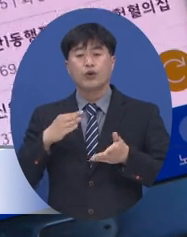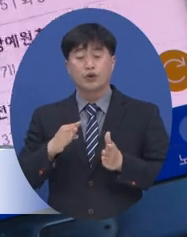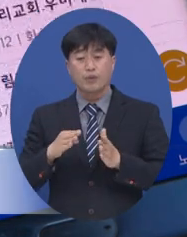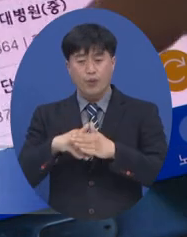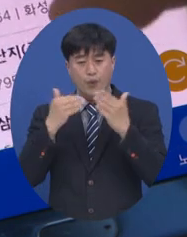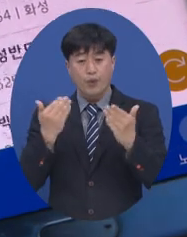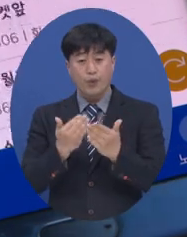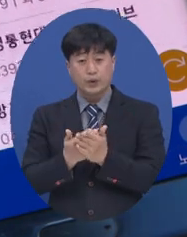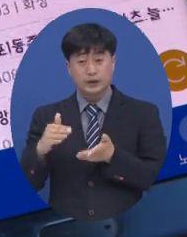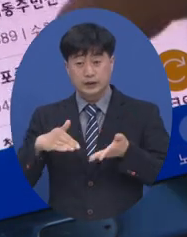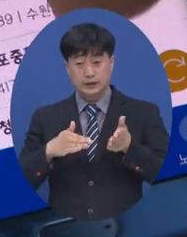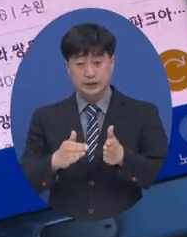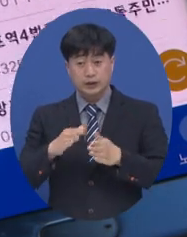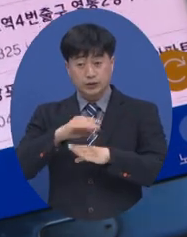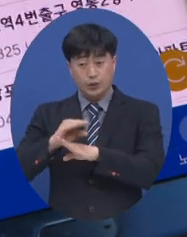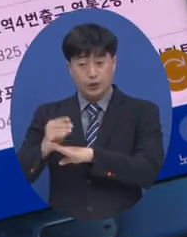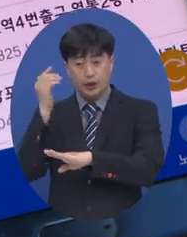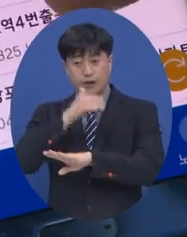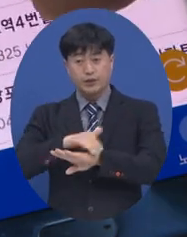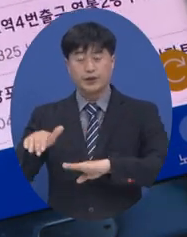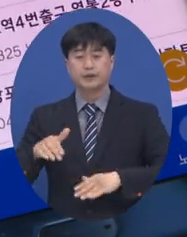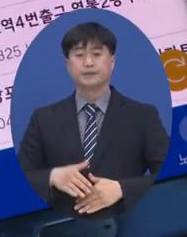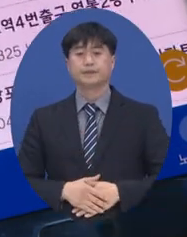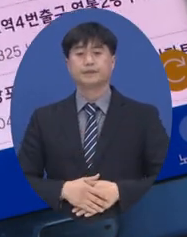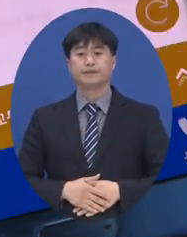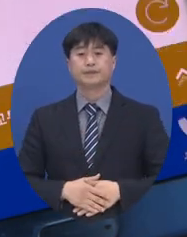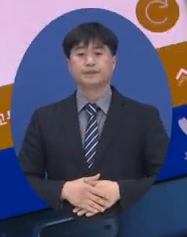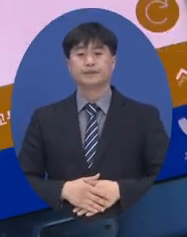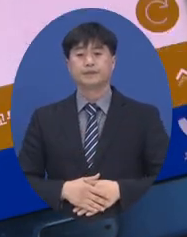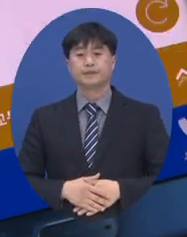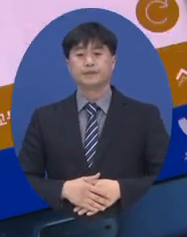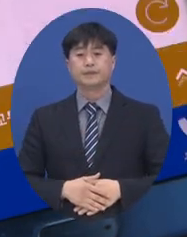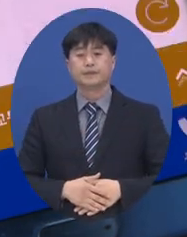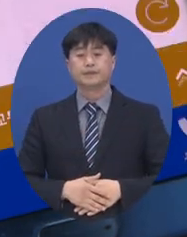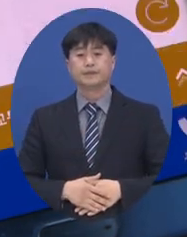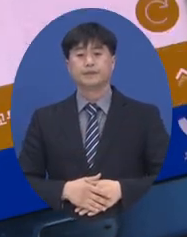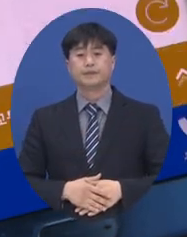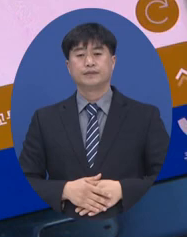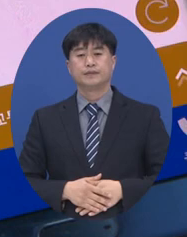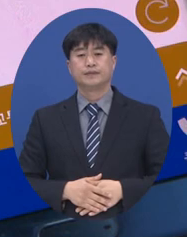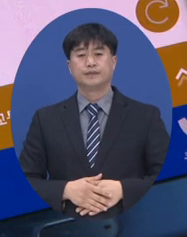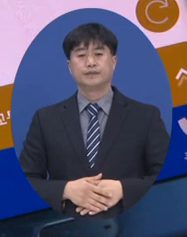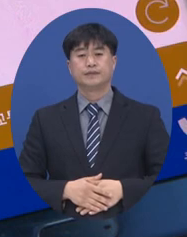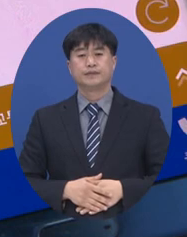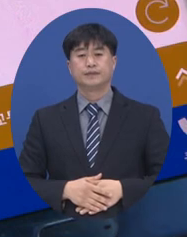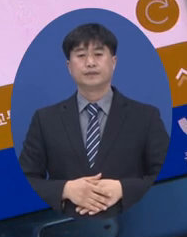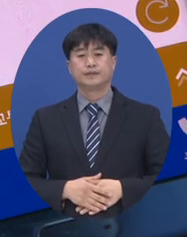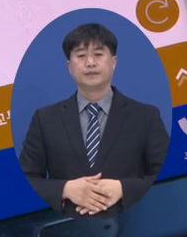시내버스 전체 노선에 적용하겠다는 구상입니다. 경기지TV 구영슬입니다.